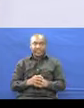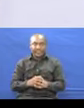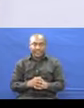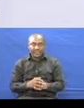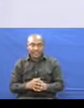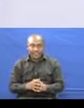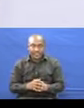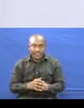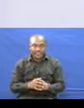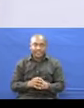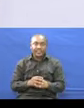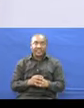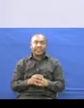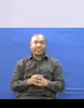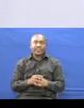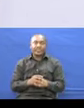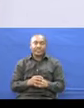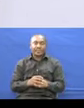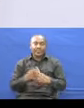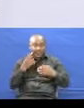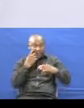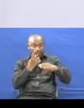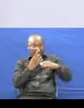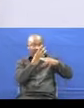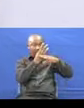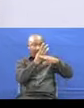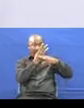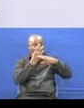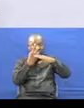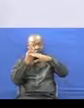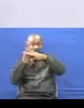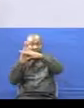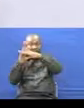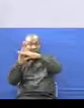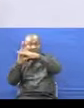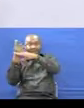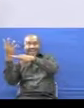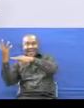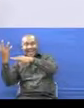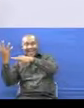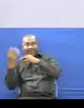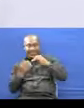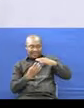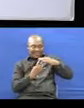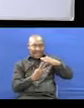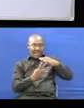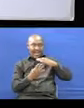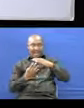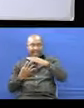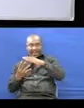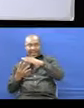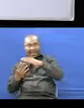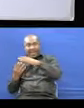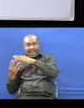3 1 alafu imekuwa 4. Aha. Kwa hiyo kumbe kilichofanyika kitu